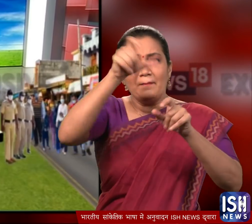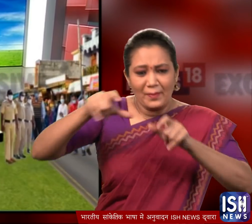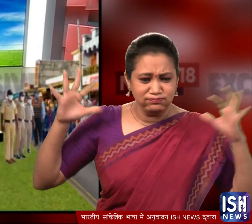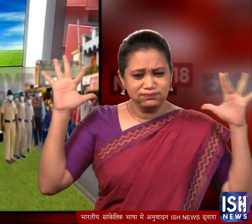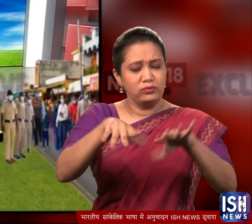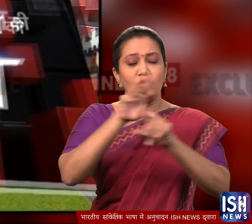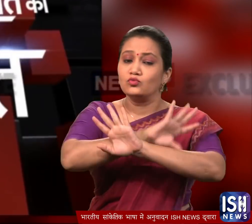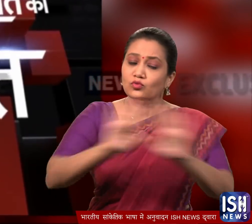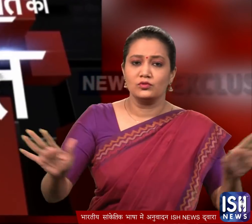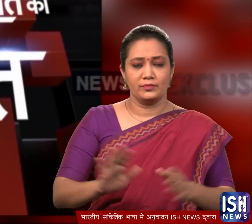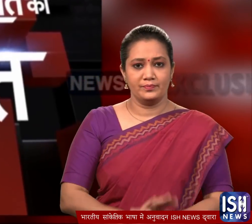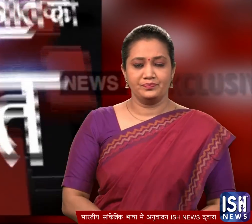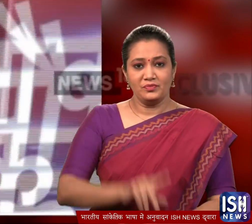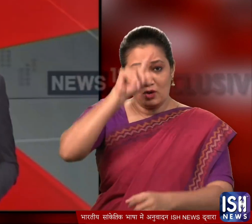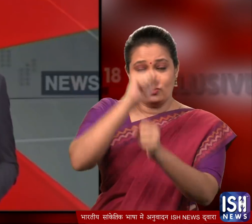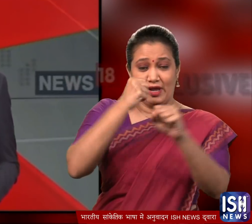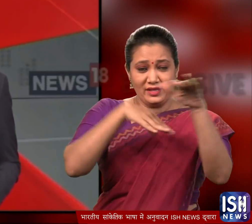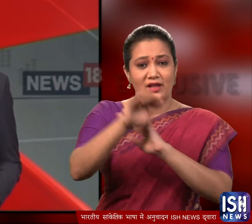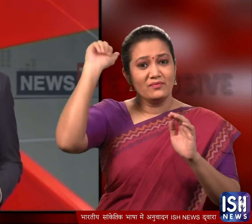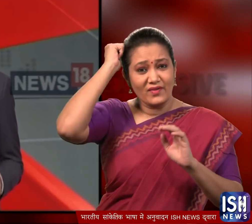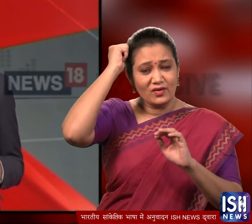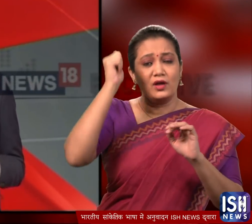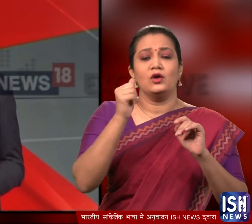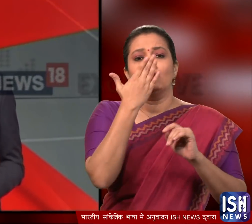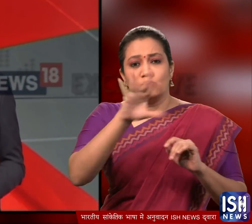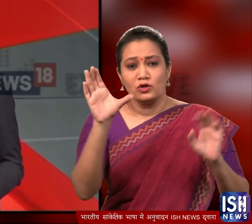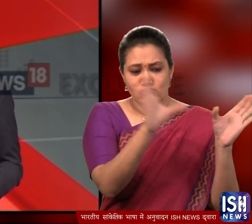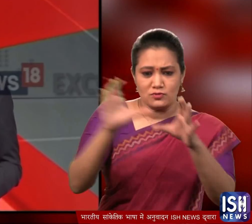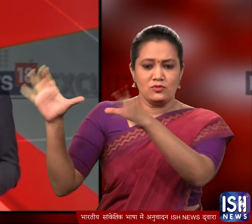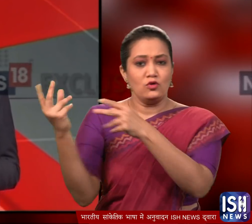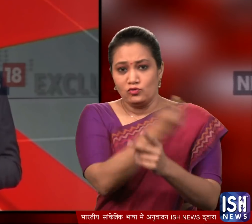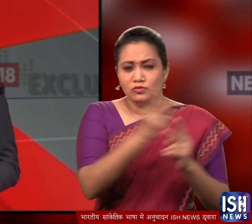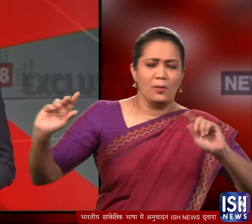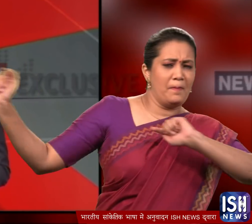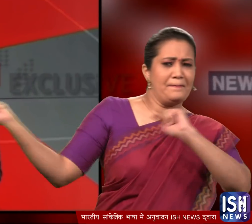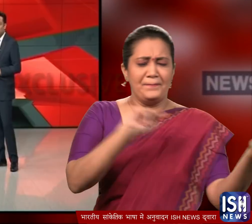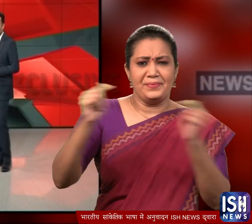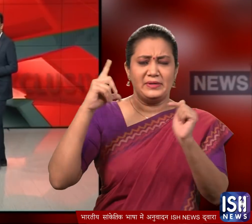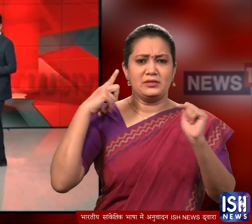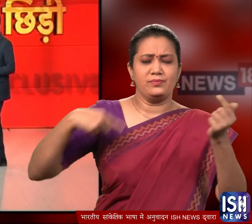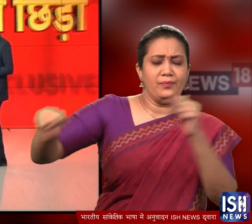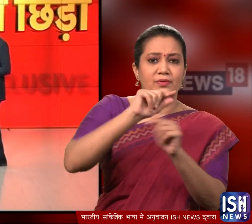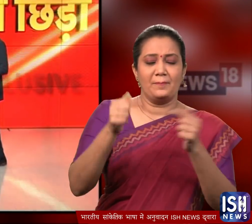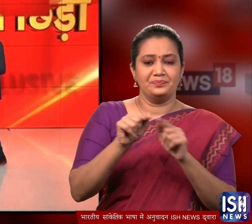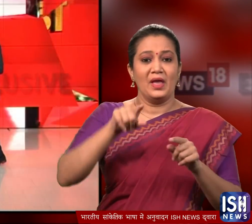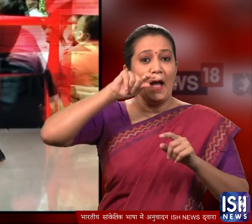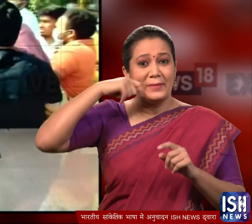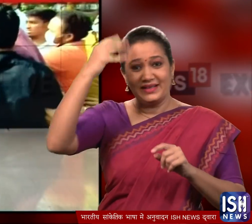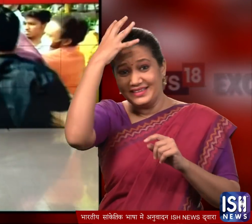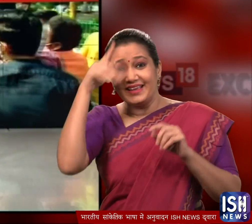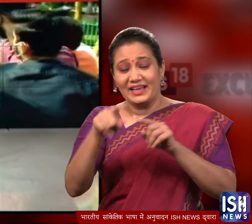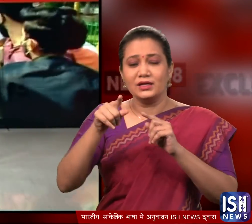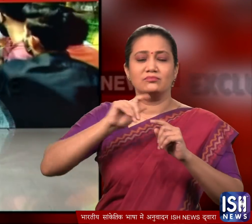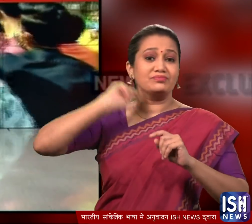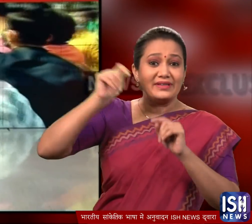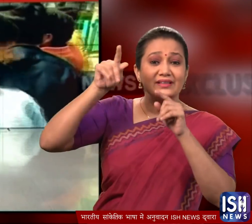को इकट्ठा न होने दे। गुजरात के वडोदरा में 2 छात्र संगठनों के नेता आपस में ही गुत्थम गुत्था हो गए। भगत सिंह के शहीदी